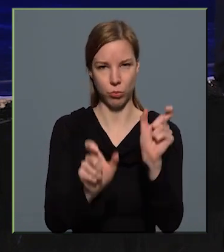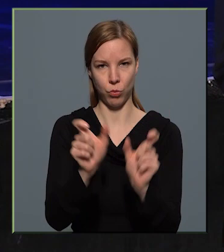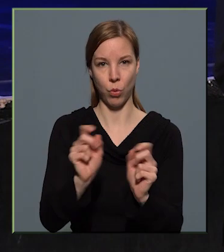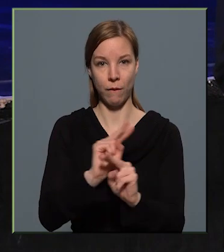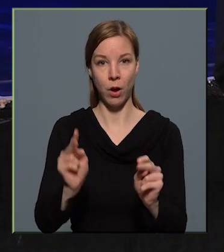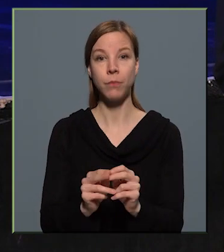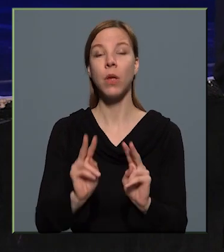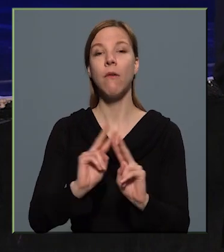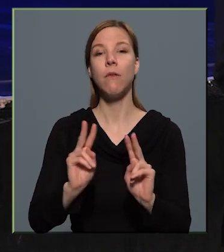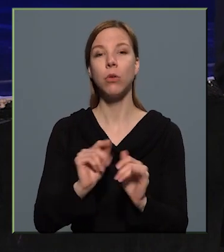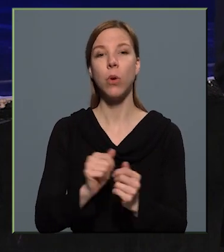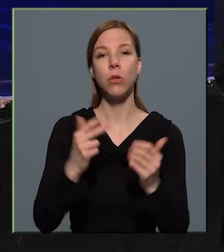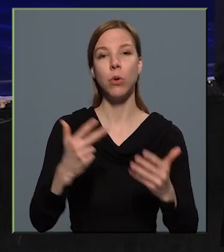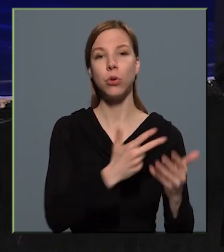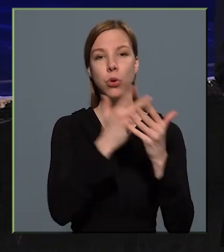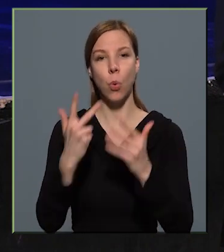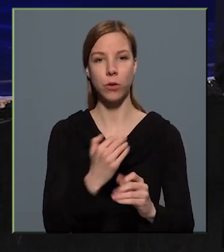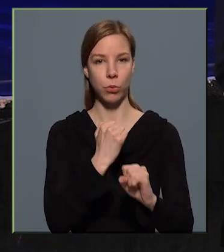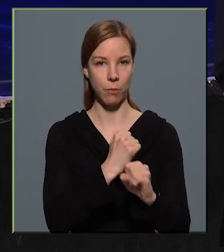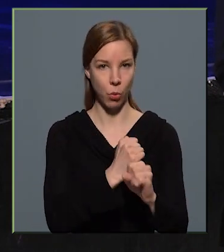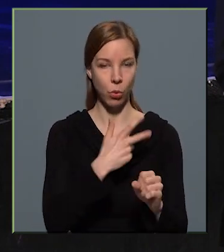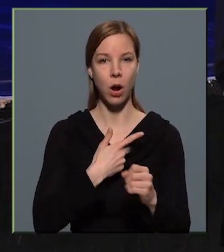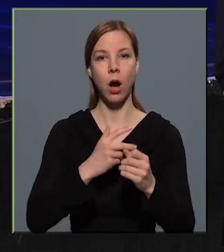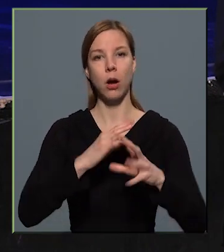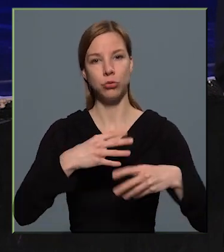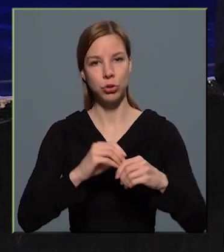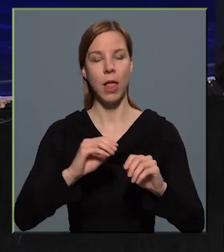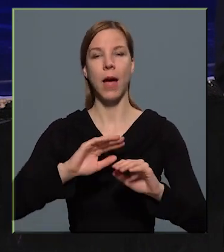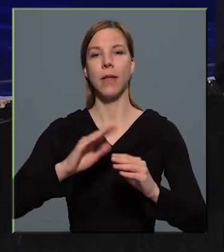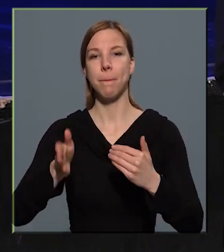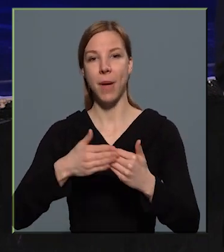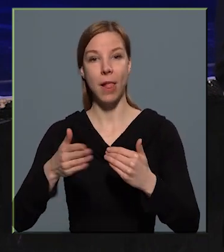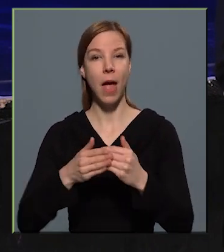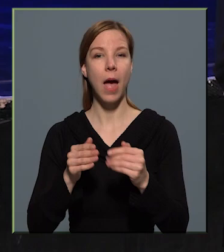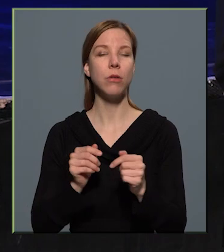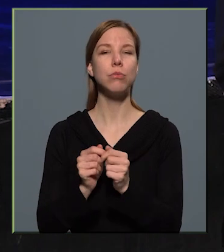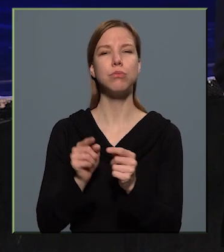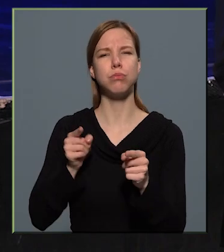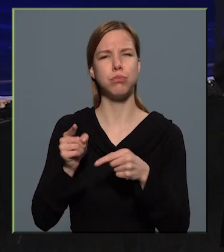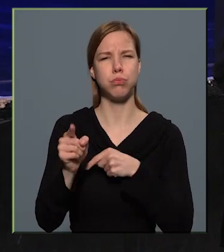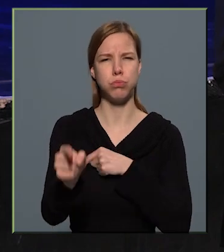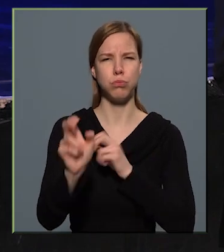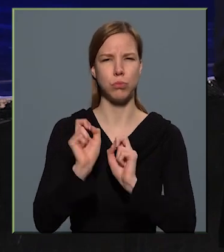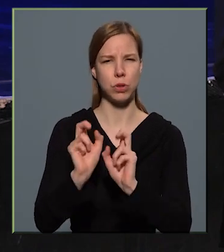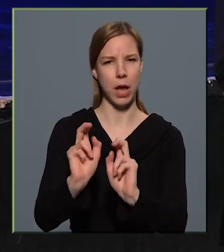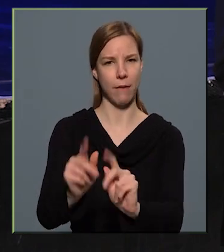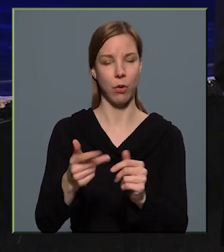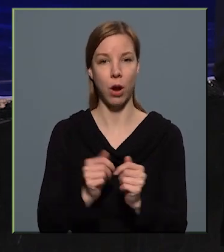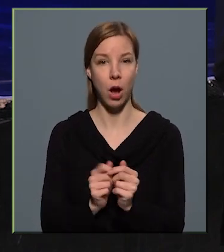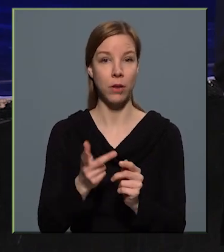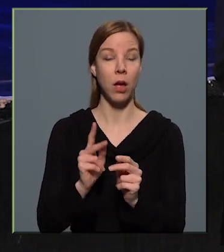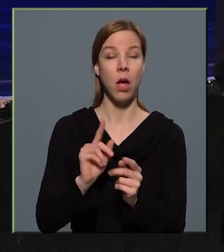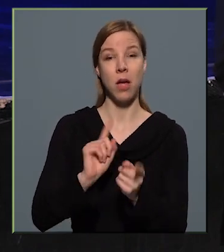8 óra munka és család mellett tesz meg ultratávokat úgy, hogy saját bevallása szerint az elején talán még a szomszéd néni